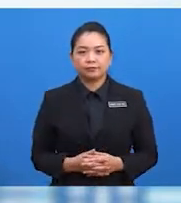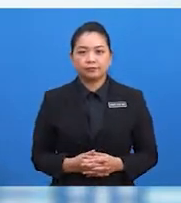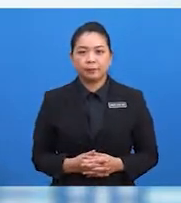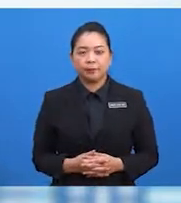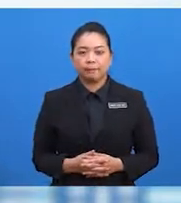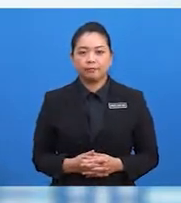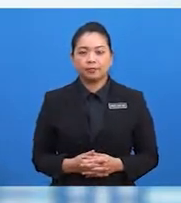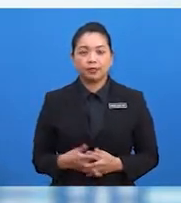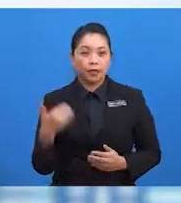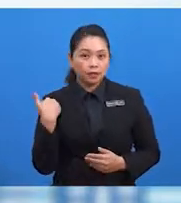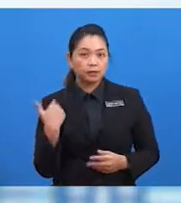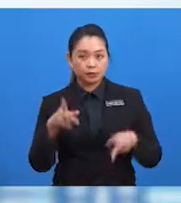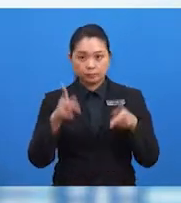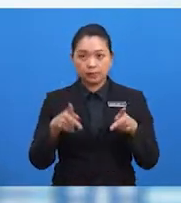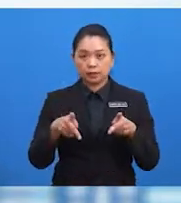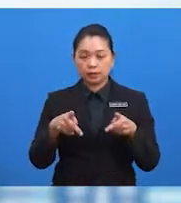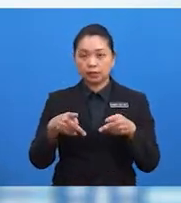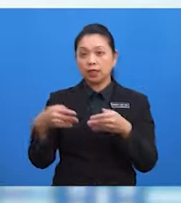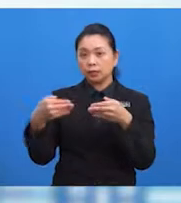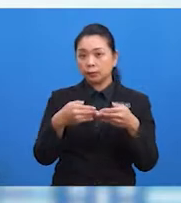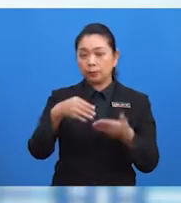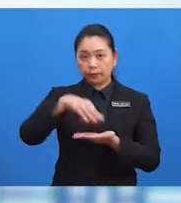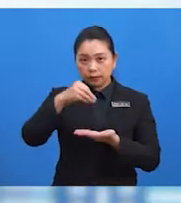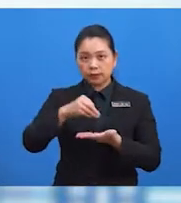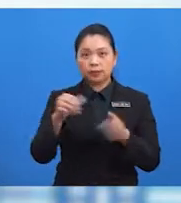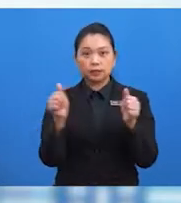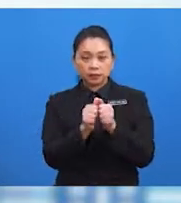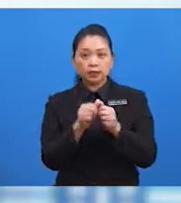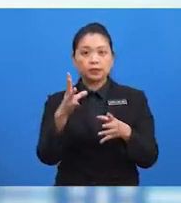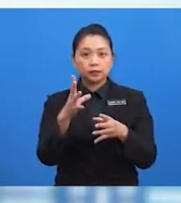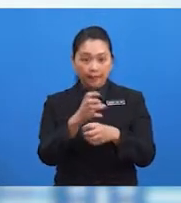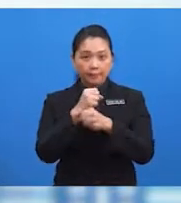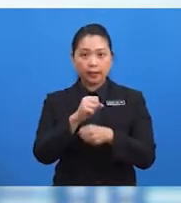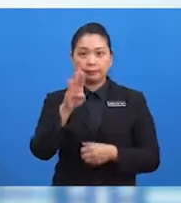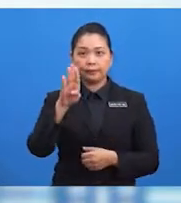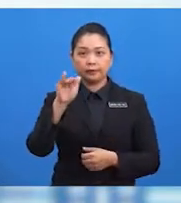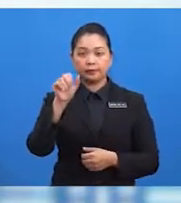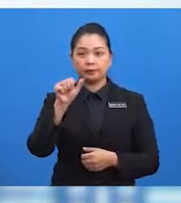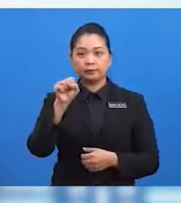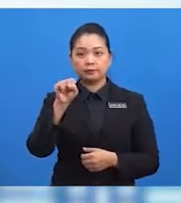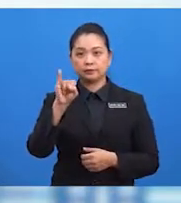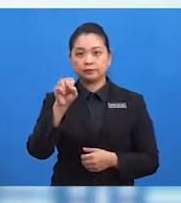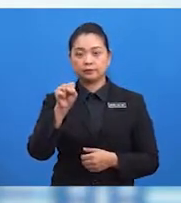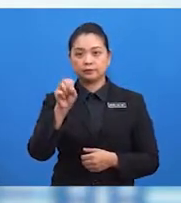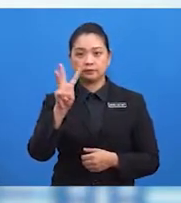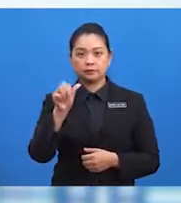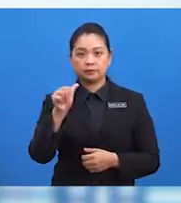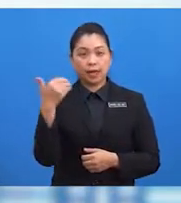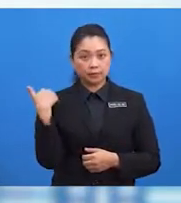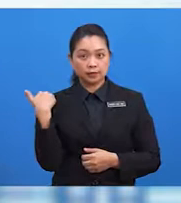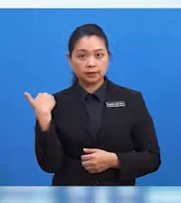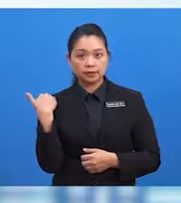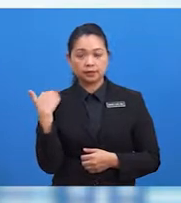Ada pelajar yang melanjutkan pelajaran dengan mendapat biasiswa dari pihak Jabatan Perkhidmatan Awam,